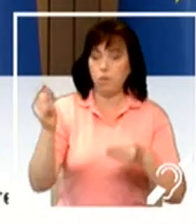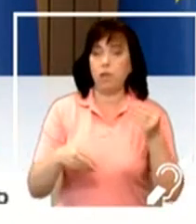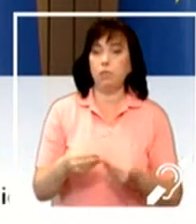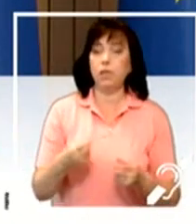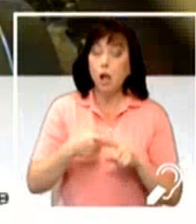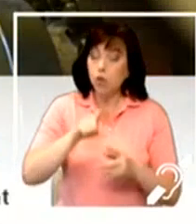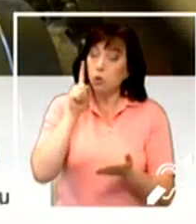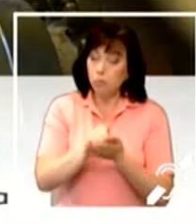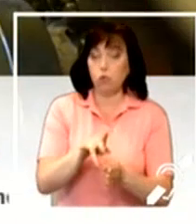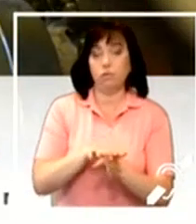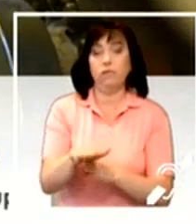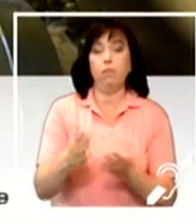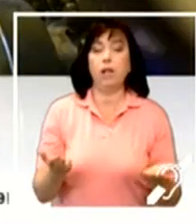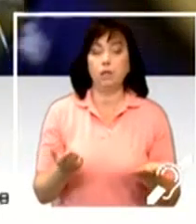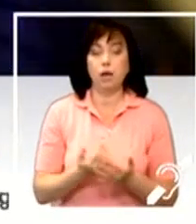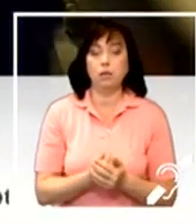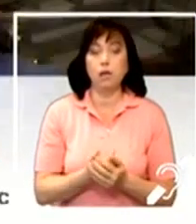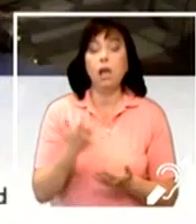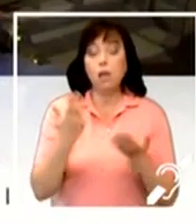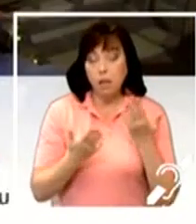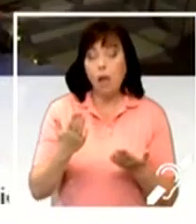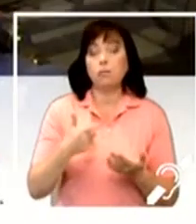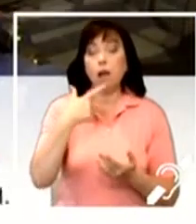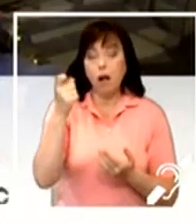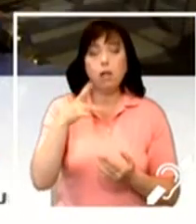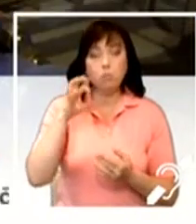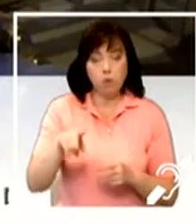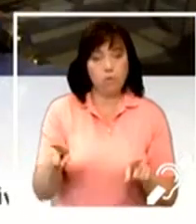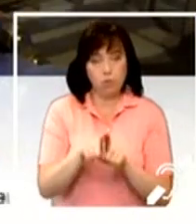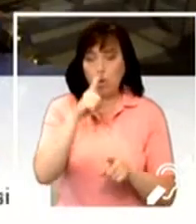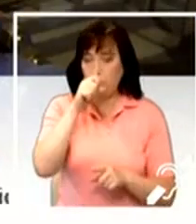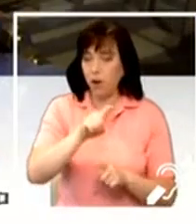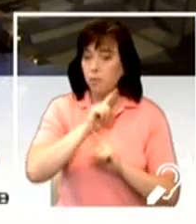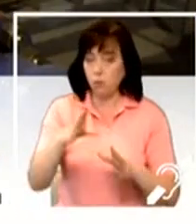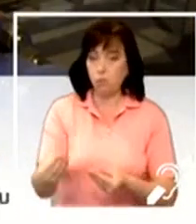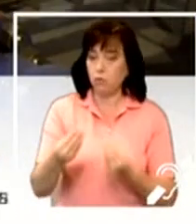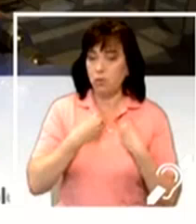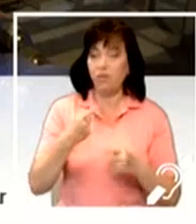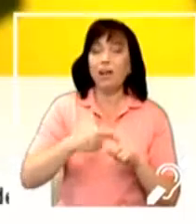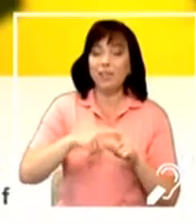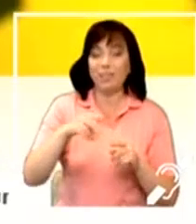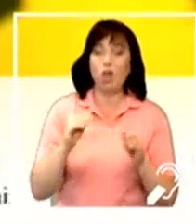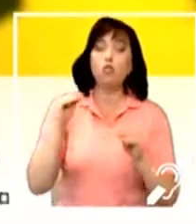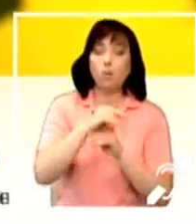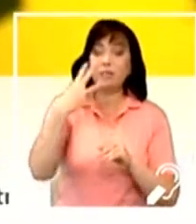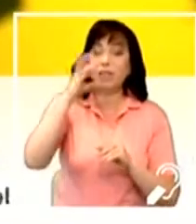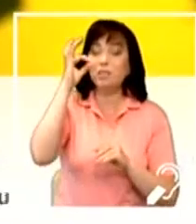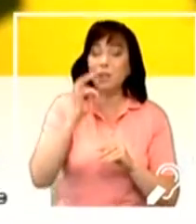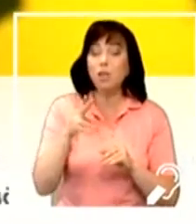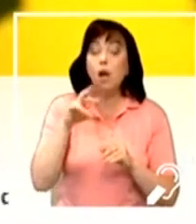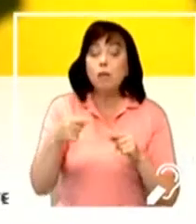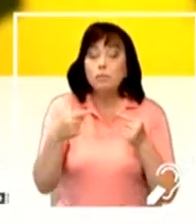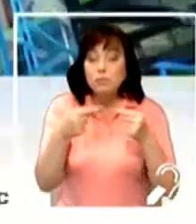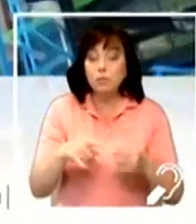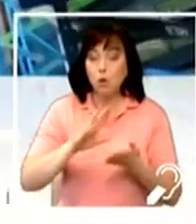trebuie respectat. În caz că Gazprom totuși nu va oferi cele 30% de gaze conform